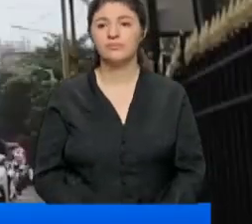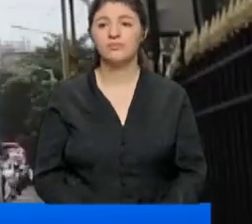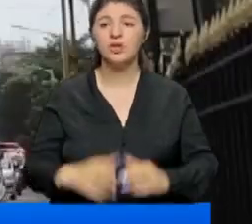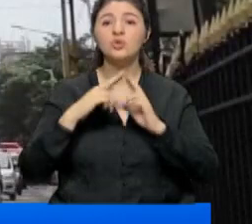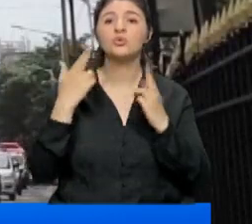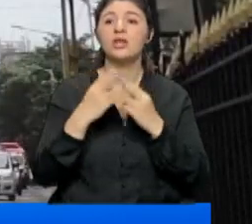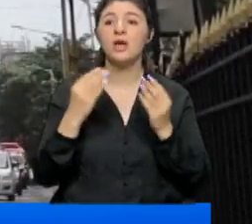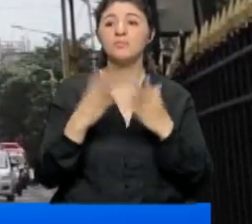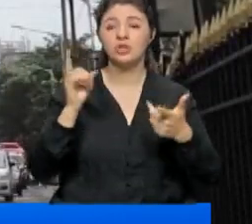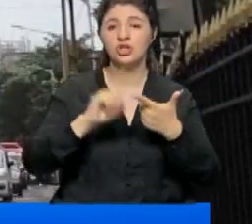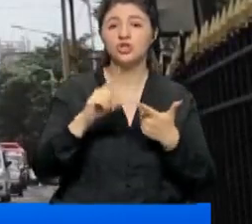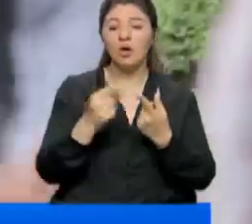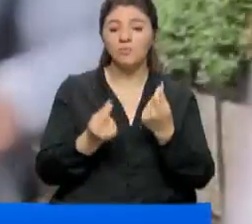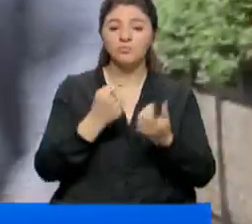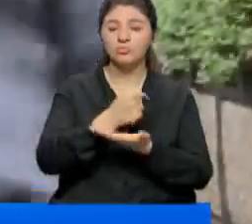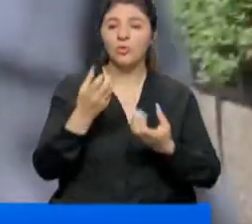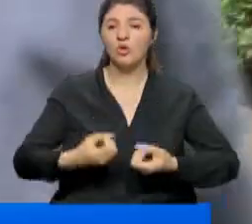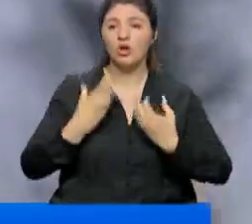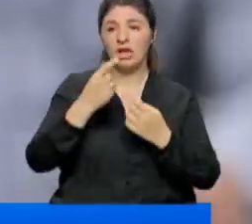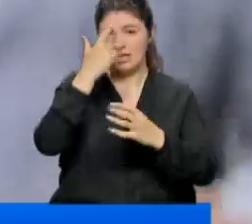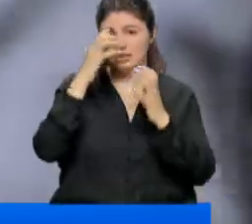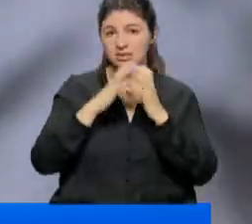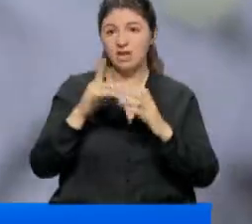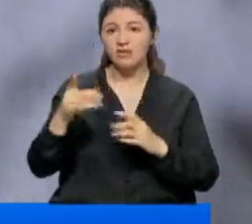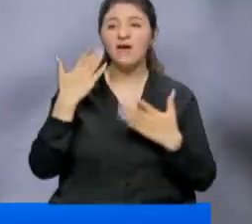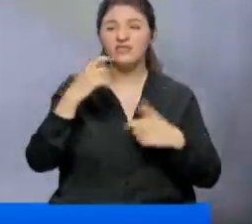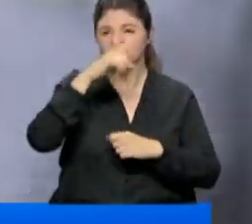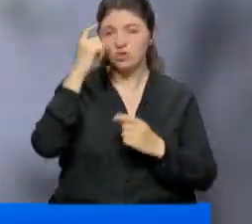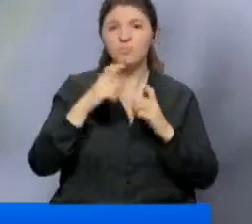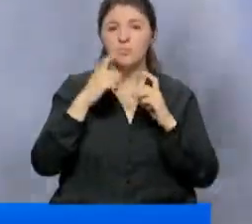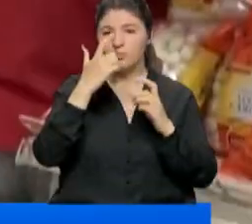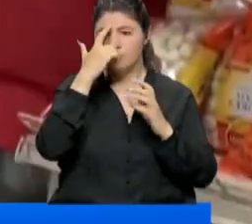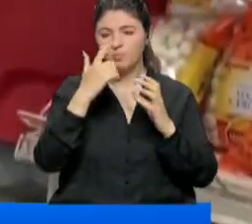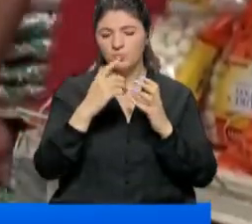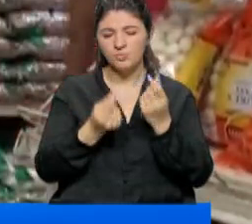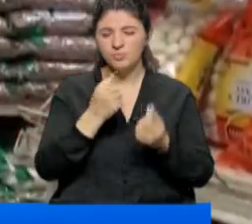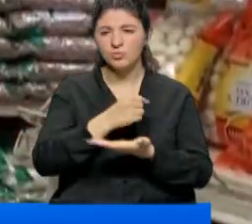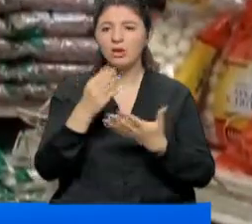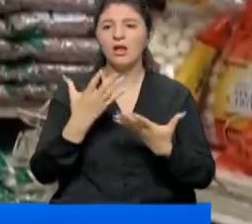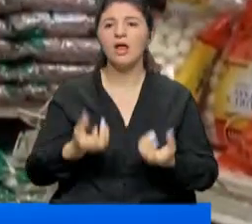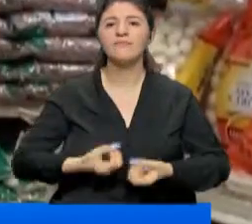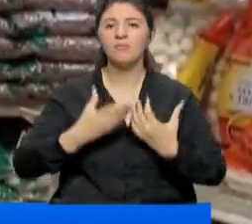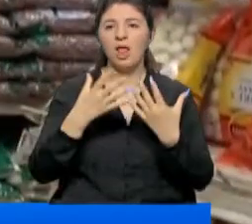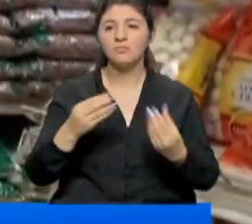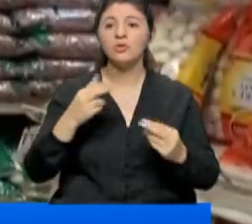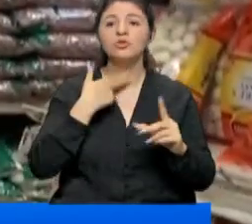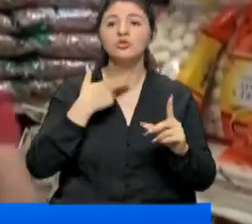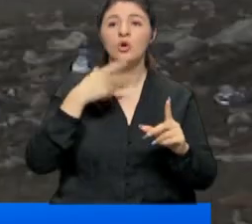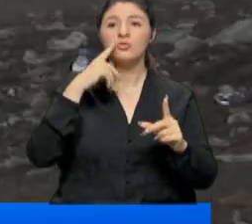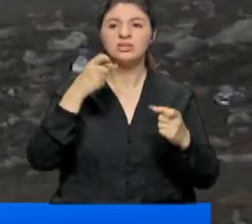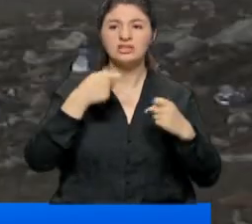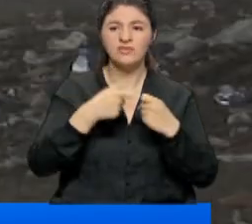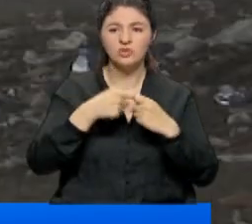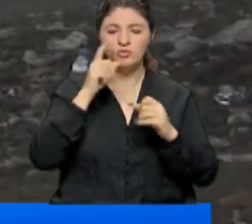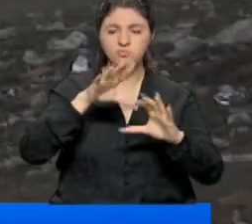dünyanın en büyük ikinci buğday üreticisi olan Hindistan'da hava sıcaklığı buğdayda verimli düşürdük Rusya Ukrayna Savaşı ile bozulan tedarik